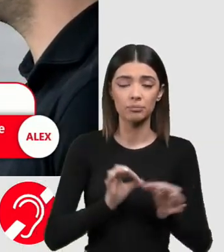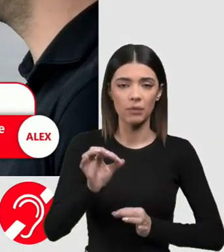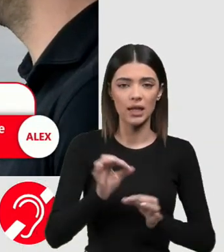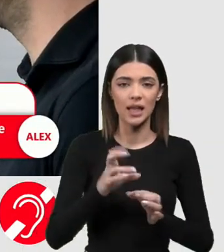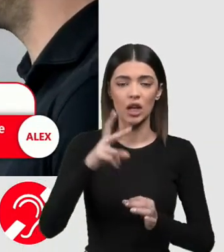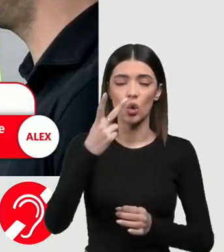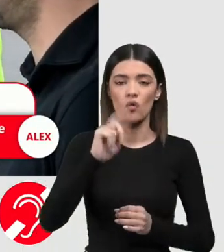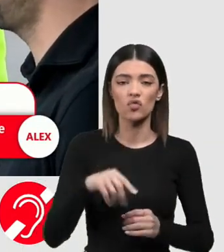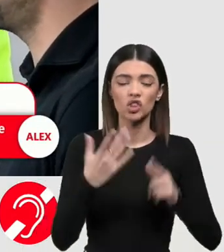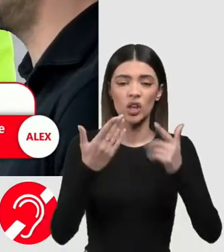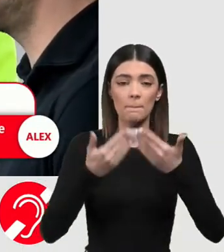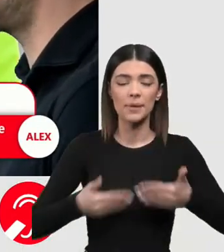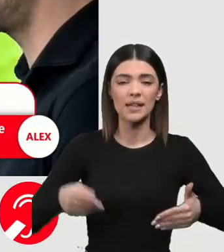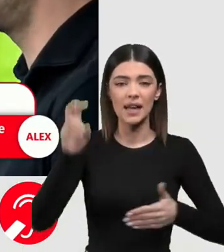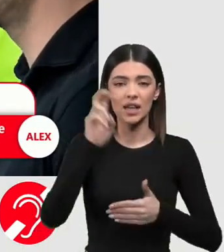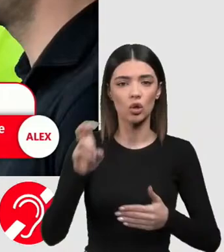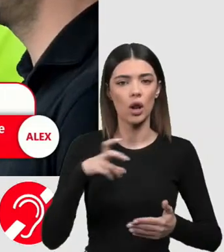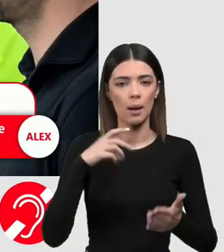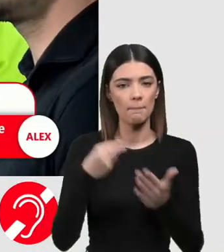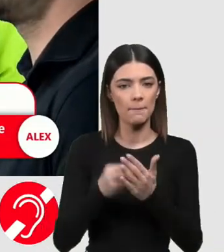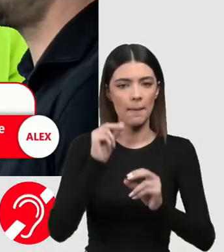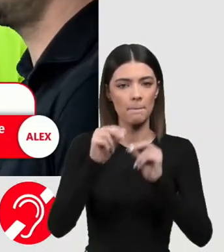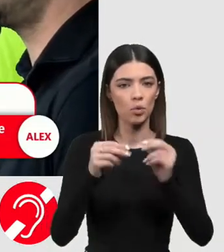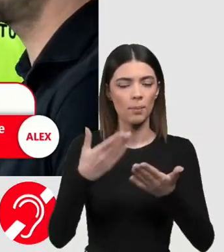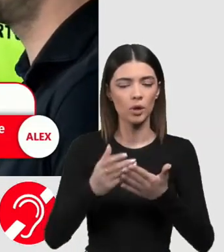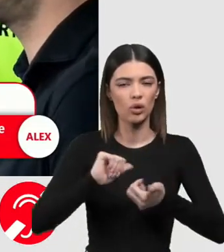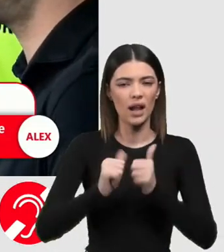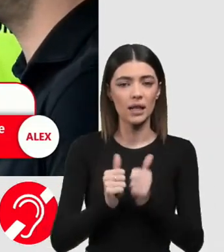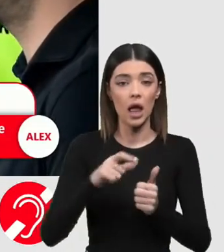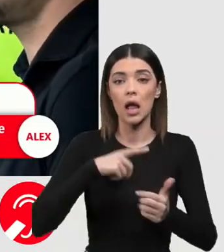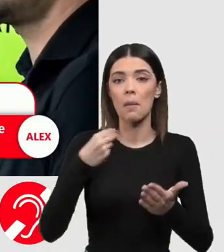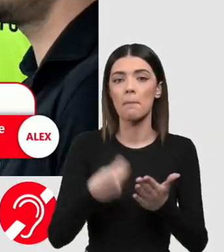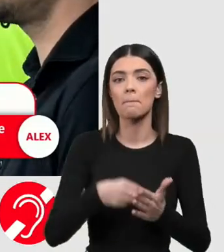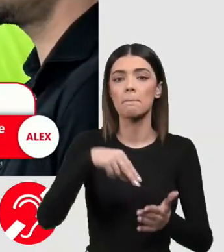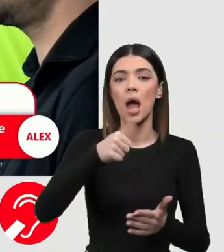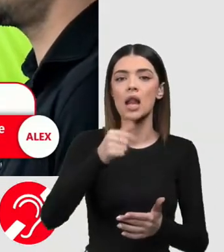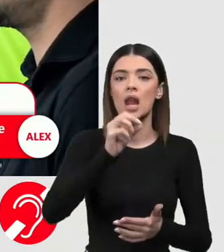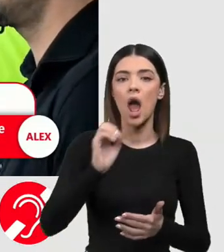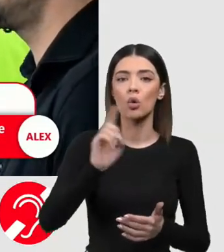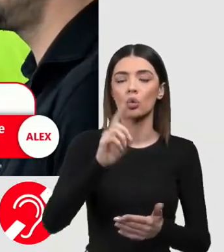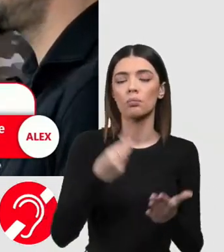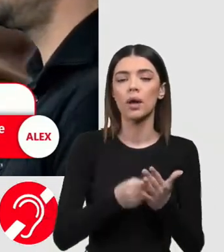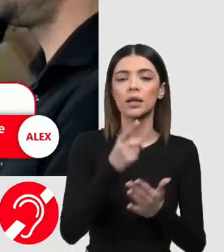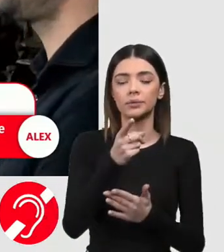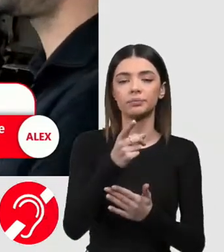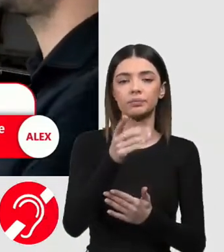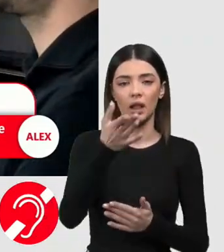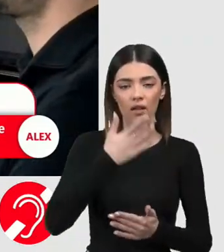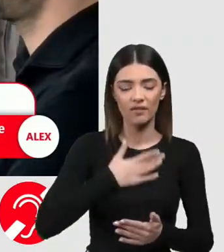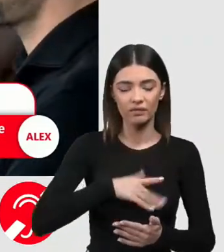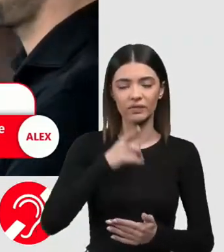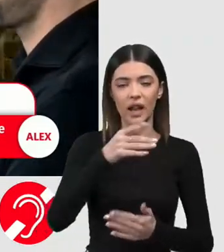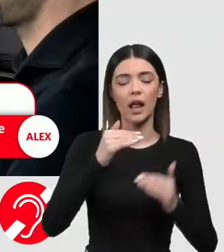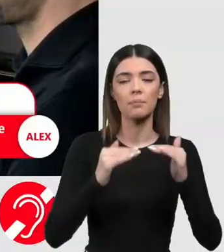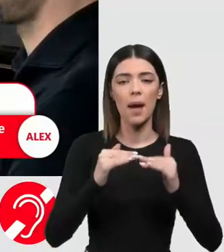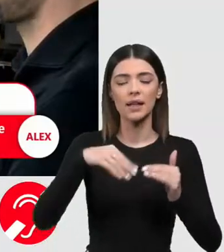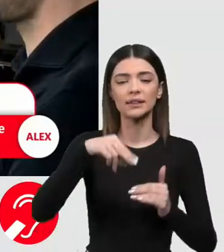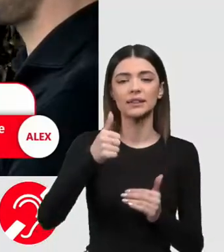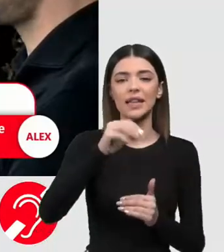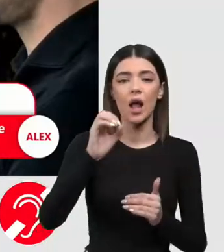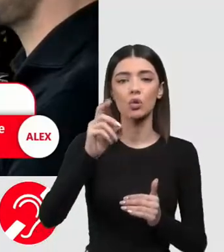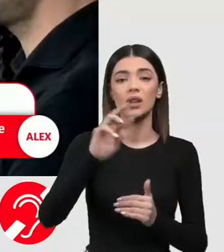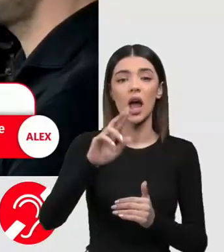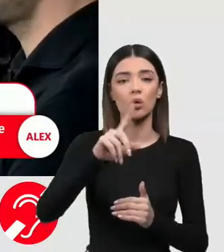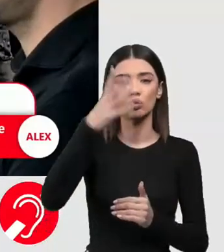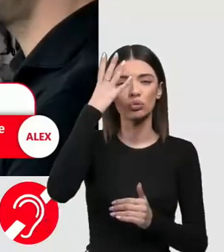2,7 miliarde de dolari vor fi investiți acolo. Sunt banii NATO, nu Alex, banii eu tăi. Eu susțin baza NATO, dar hai să nu